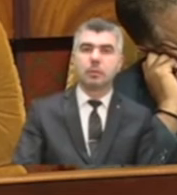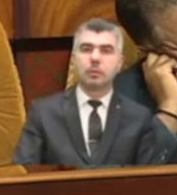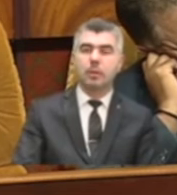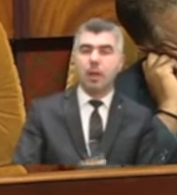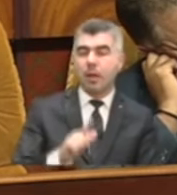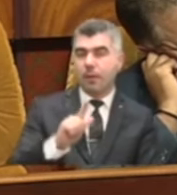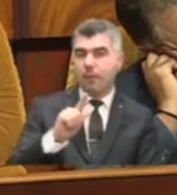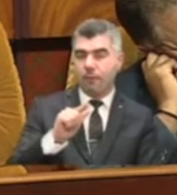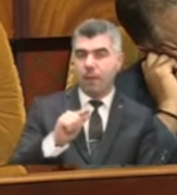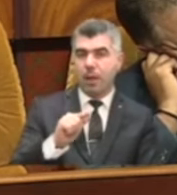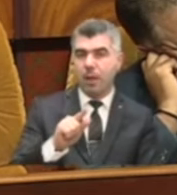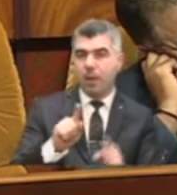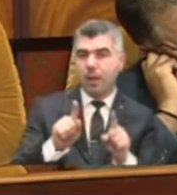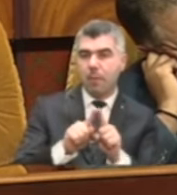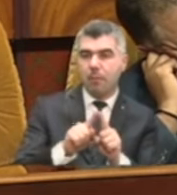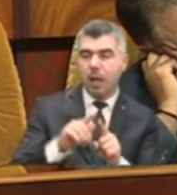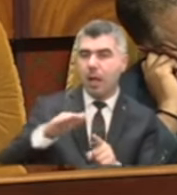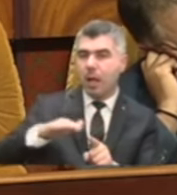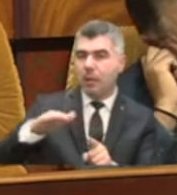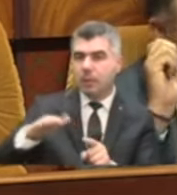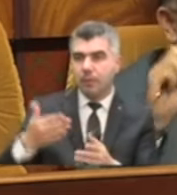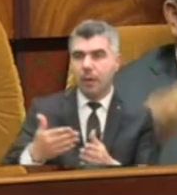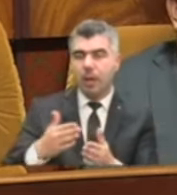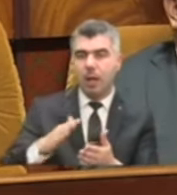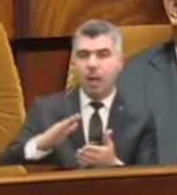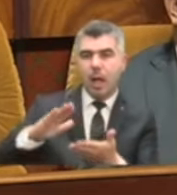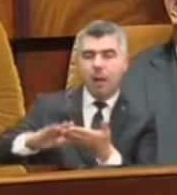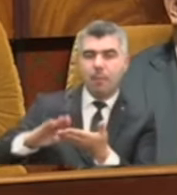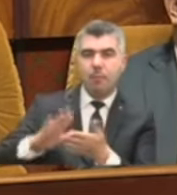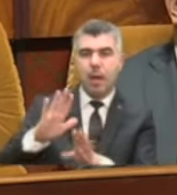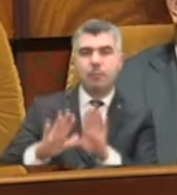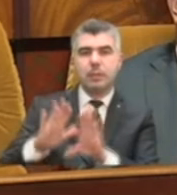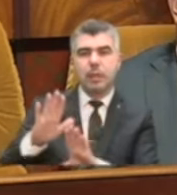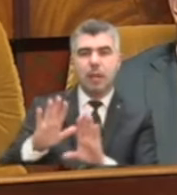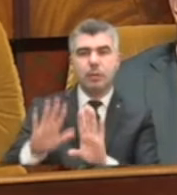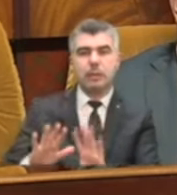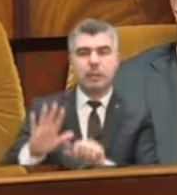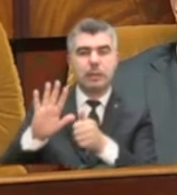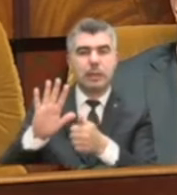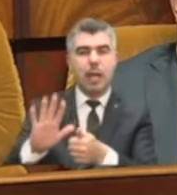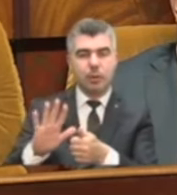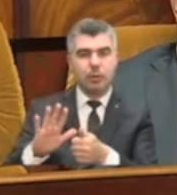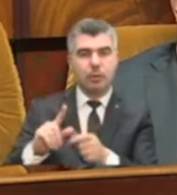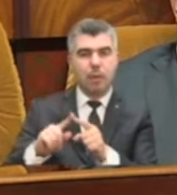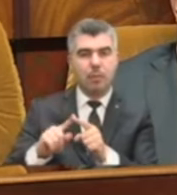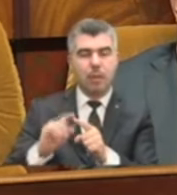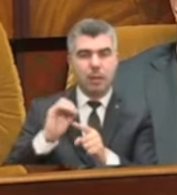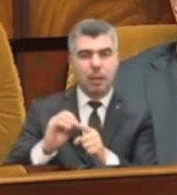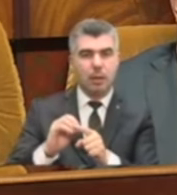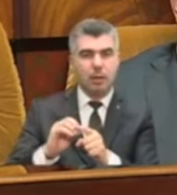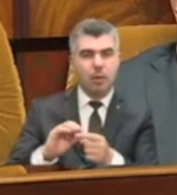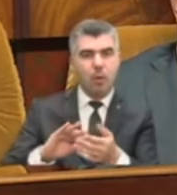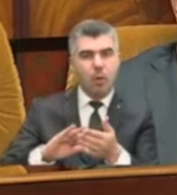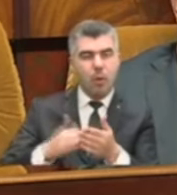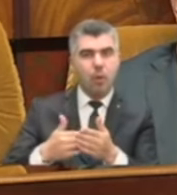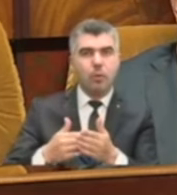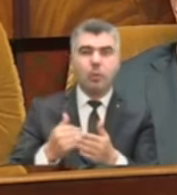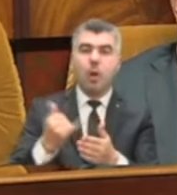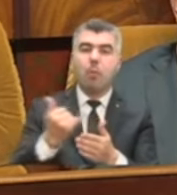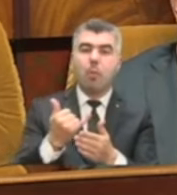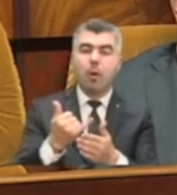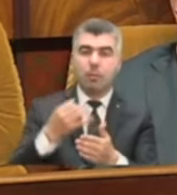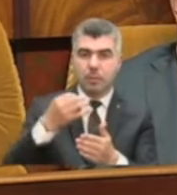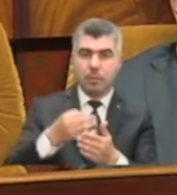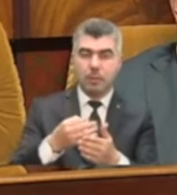يمكن نقولوا اطفال يعني حتى الحدود ديك 15 16 سنه، موضوع نتاع التربيه الوطنيه اللي فاق راه